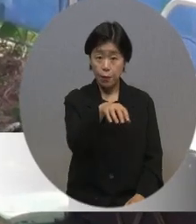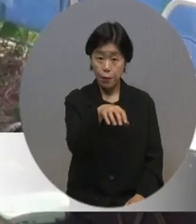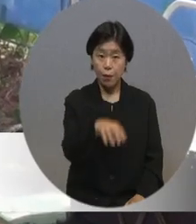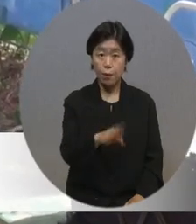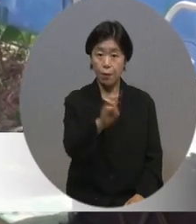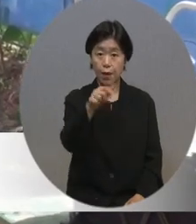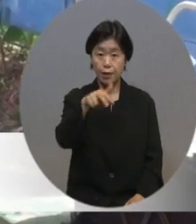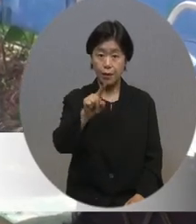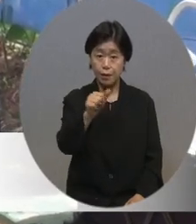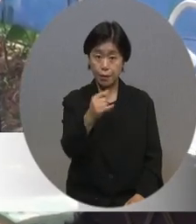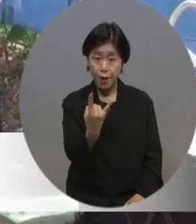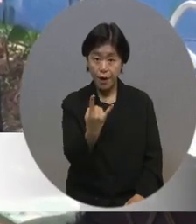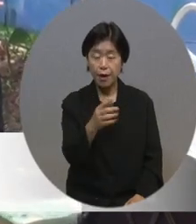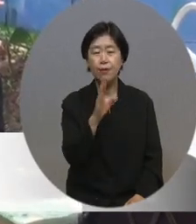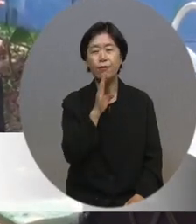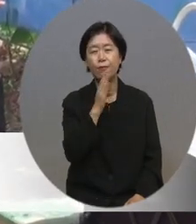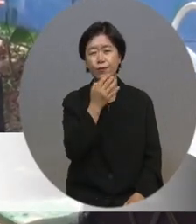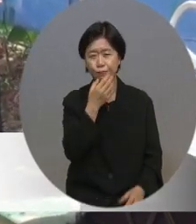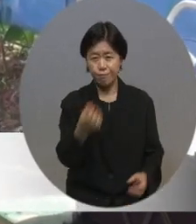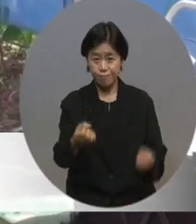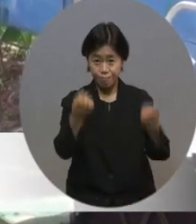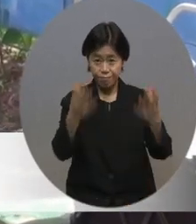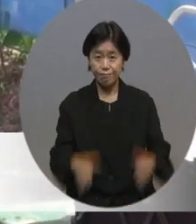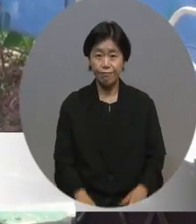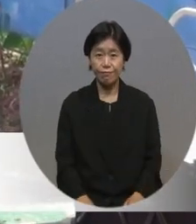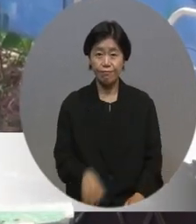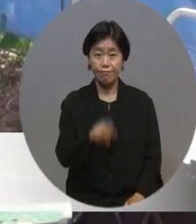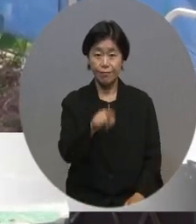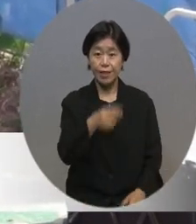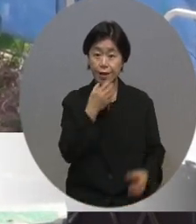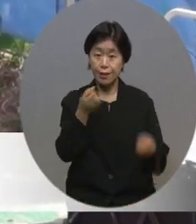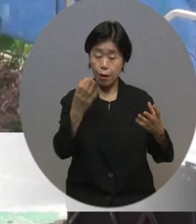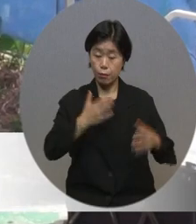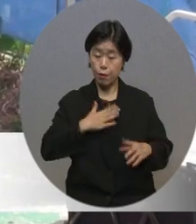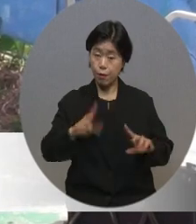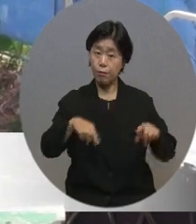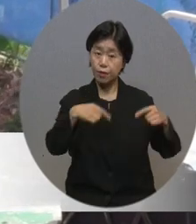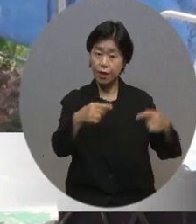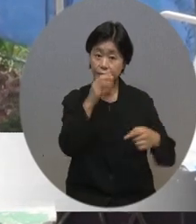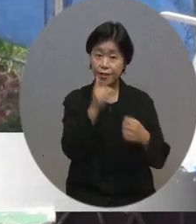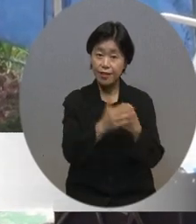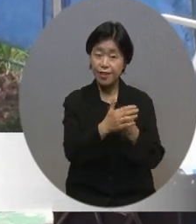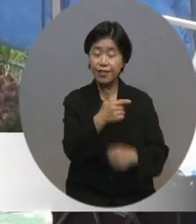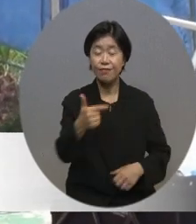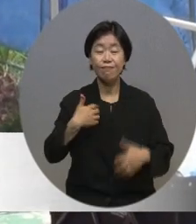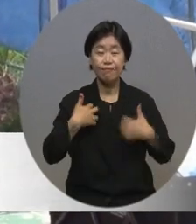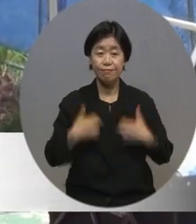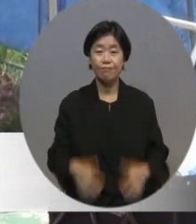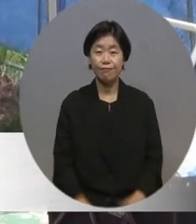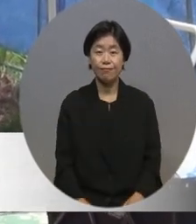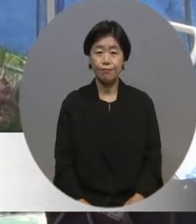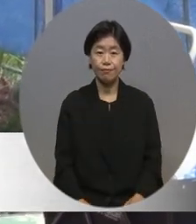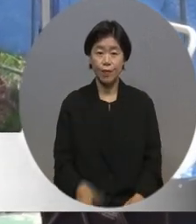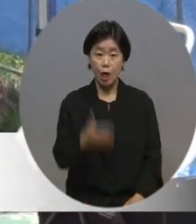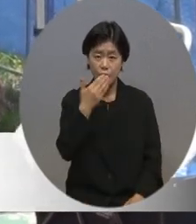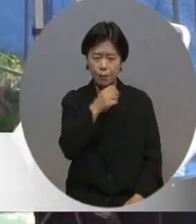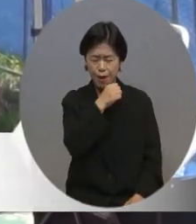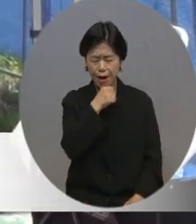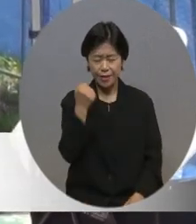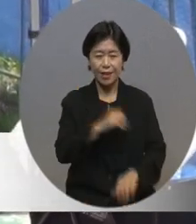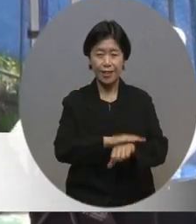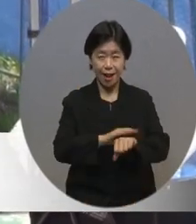뺏벌마을 바자회 너무너무 축하하고 이 행사에 함께하게 해서 너무너무 기쁩니다. 맛있는 음식도 많이